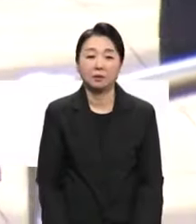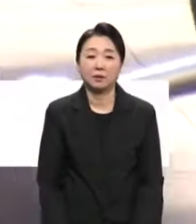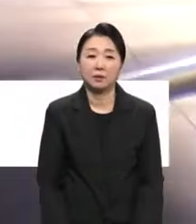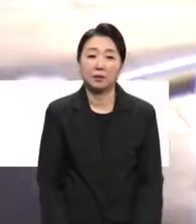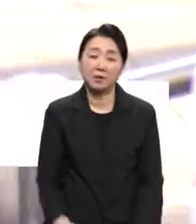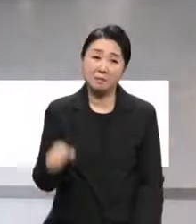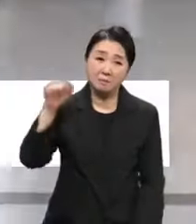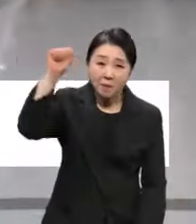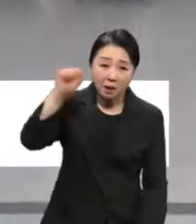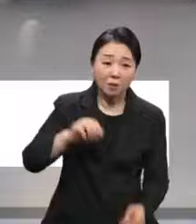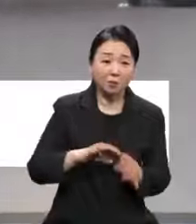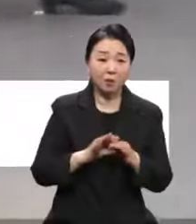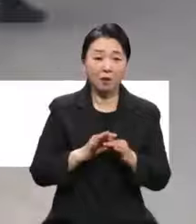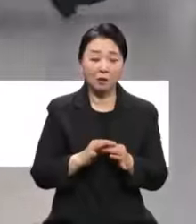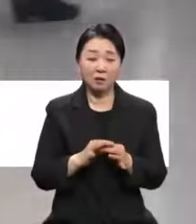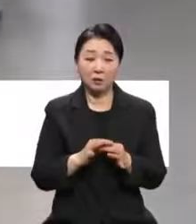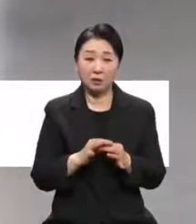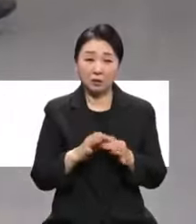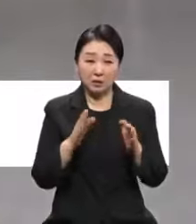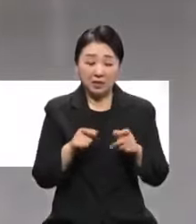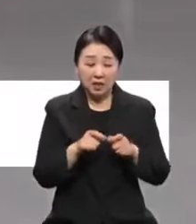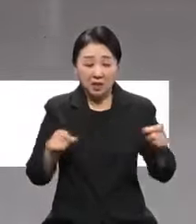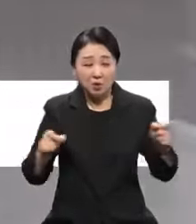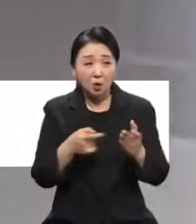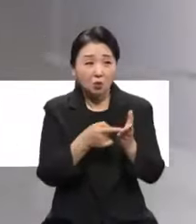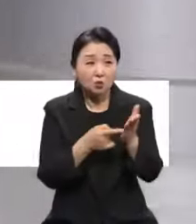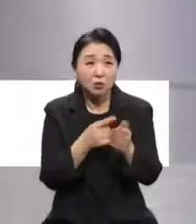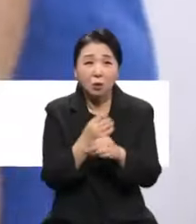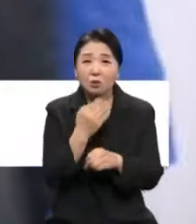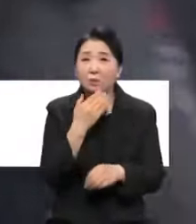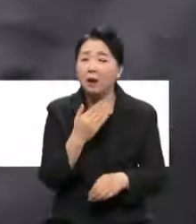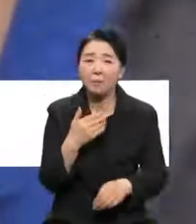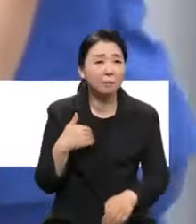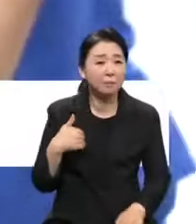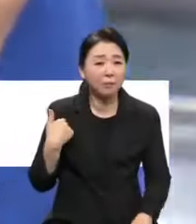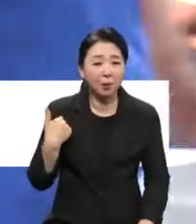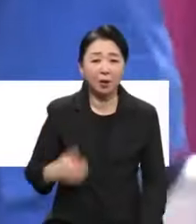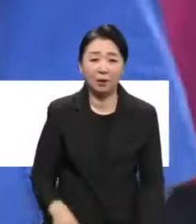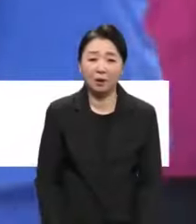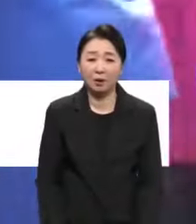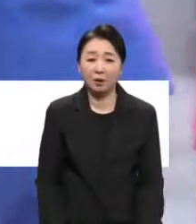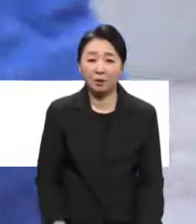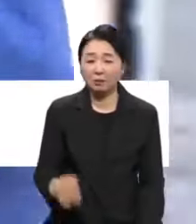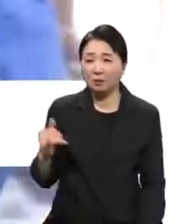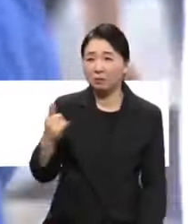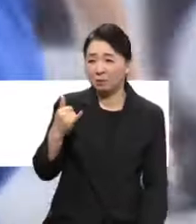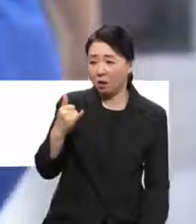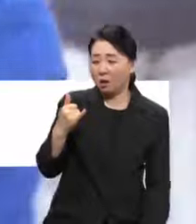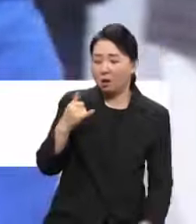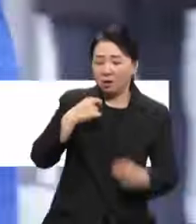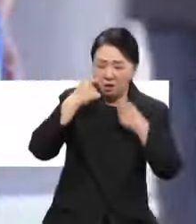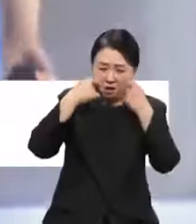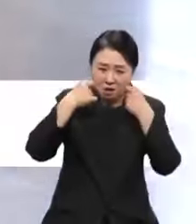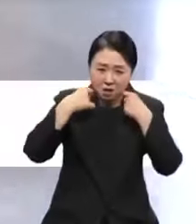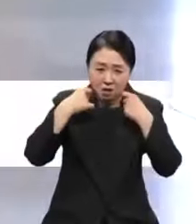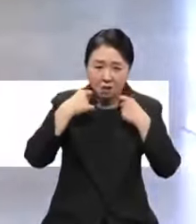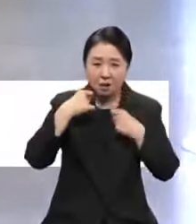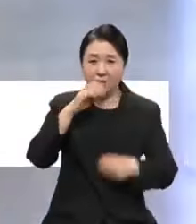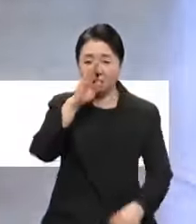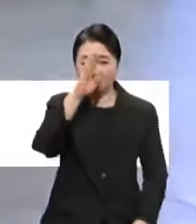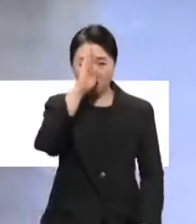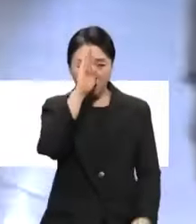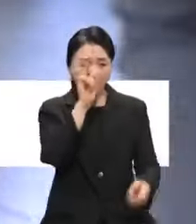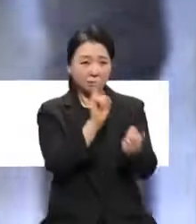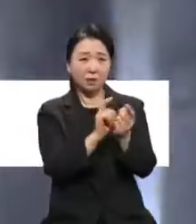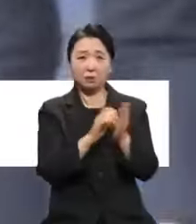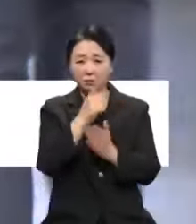이 기간이 길어지면 수술도 장담을 할 수가 없다라고 하시더라고요. 전화 받고 좀 많이 울었죠. 병을 얻었다는 이유로